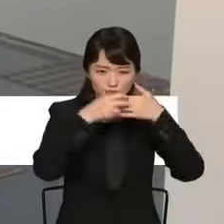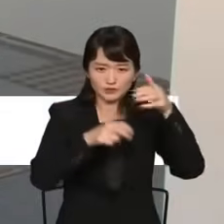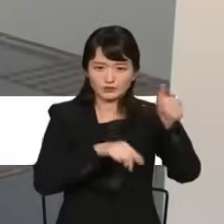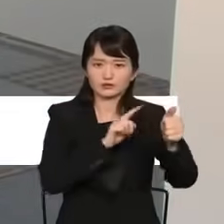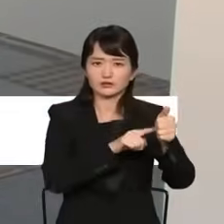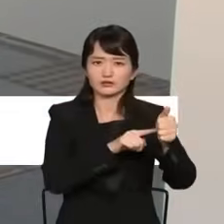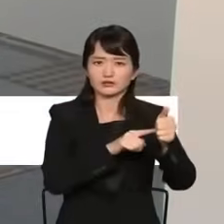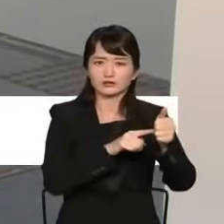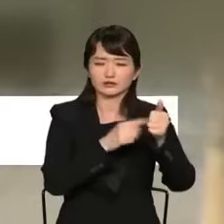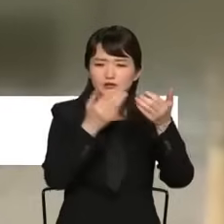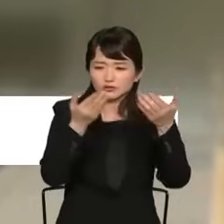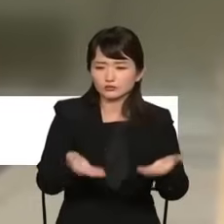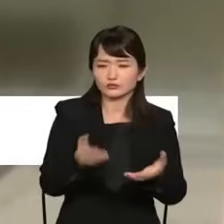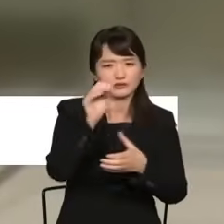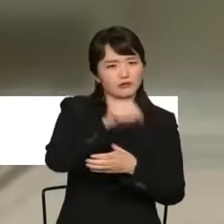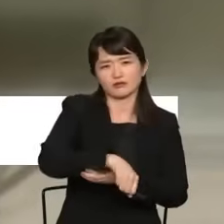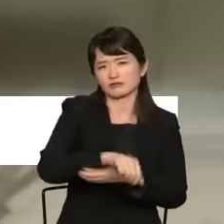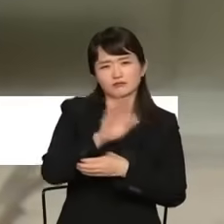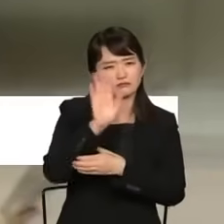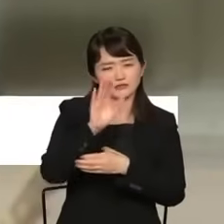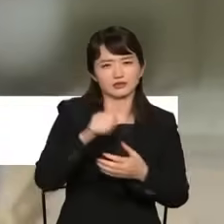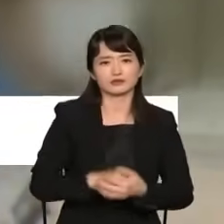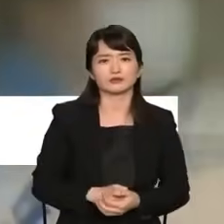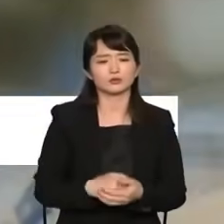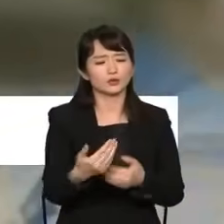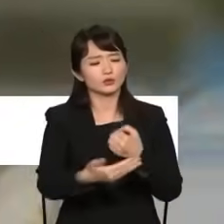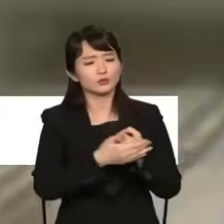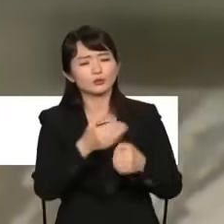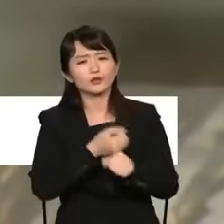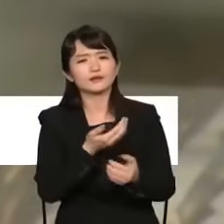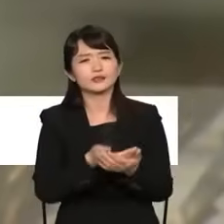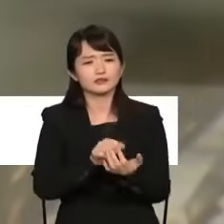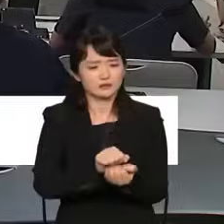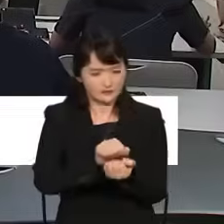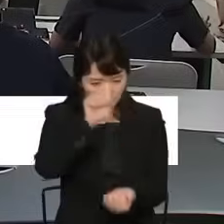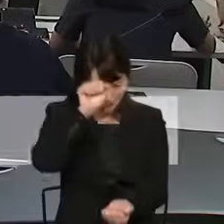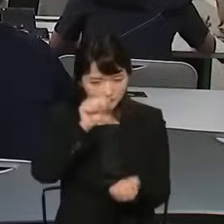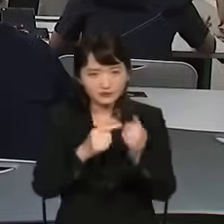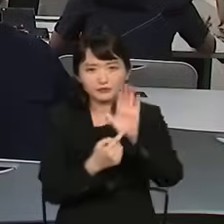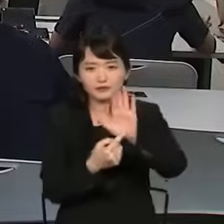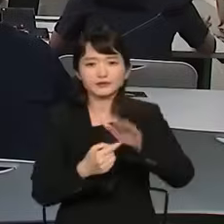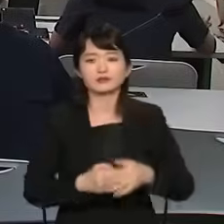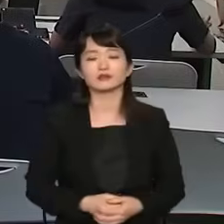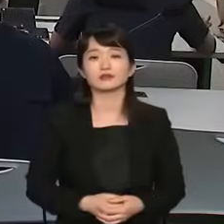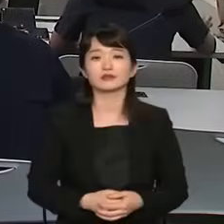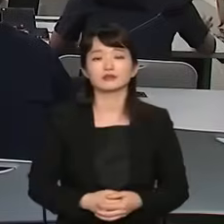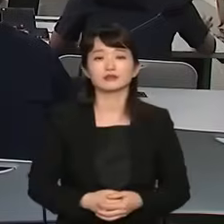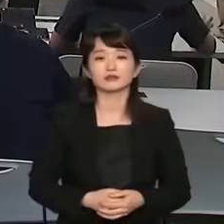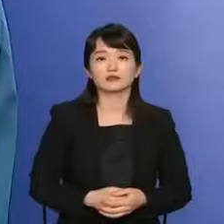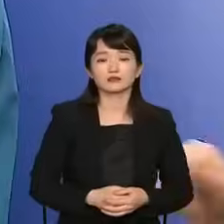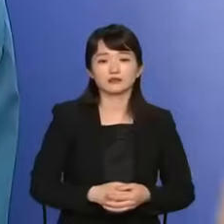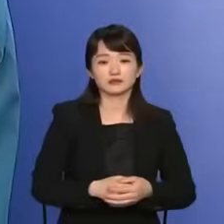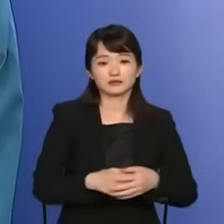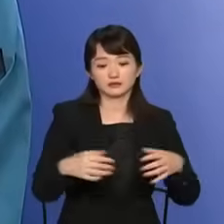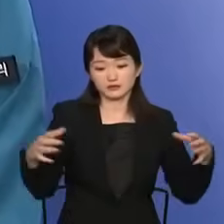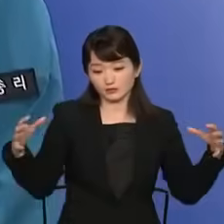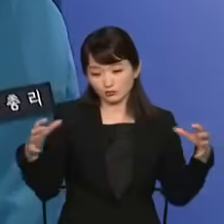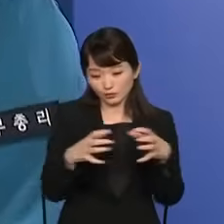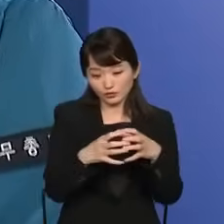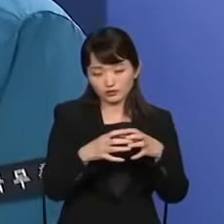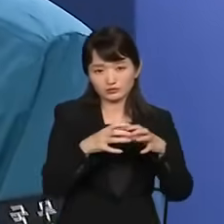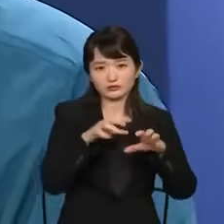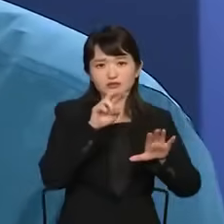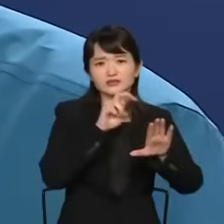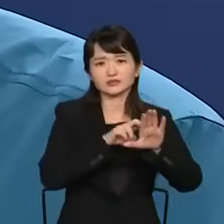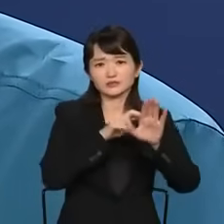휴진을 불허하겠다는 방침을 밝히자 힘을 실어달라는 성명을 내기도 했습니다. 정부는 불법적인 집단 행동이라고